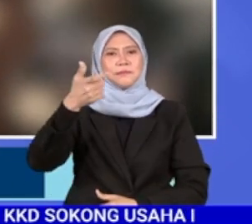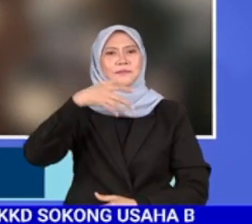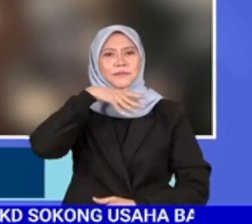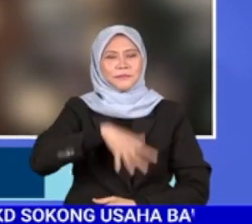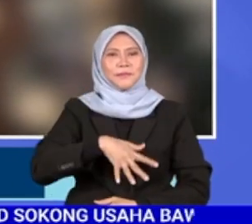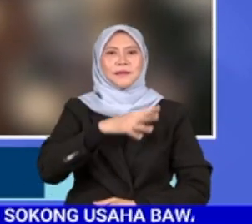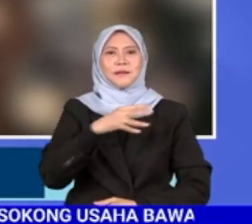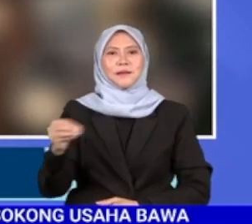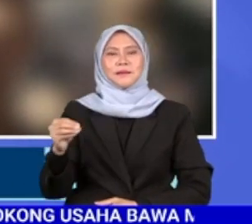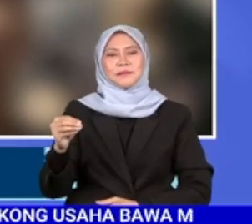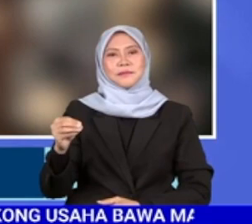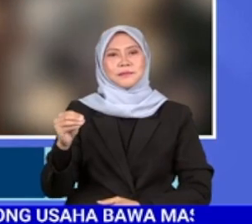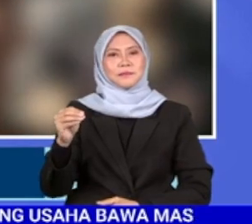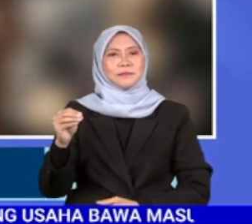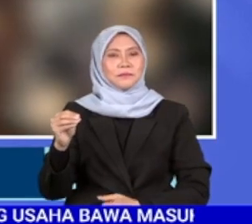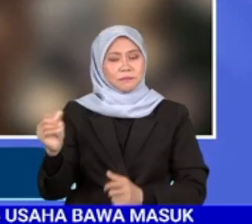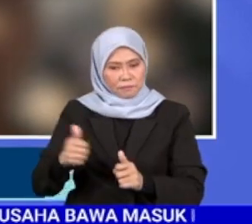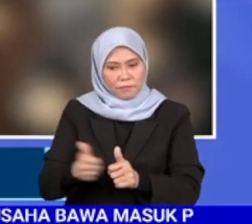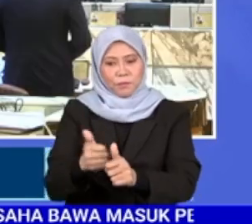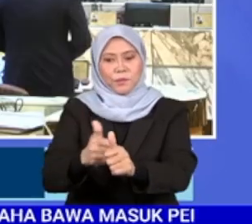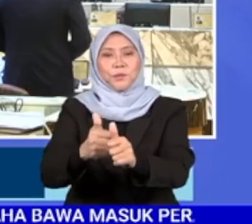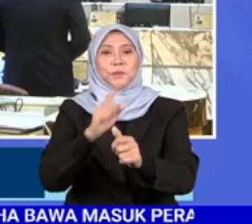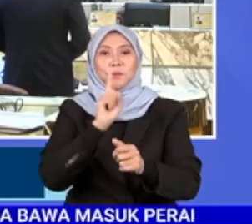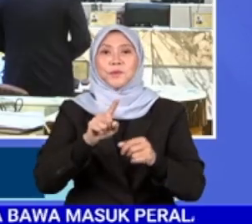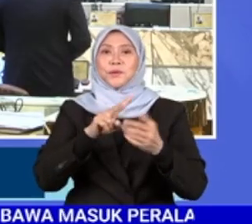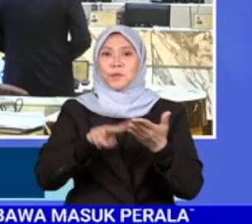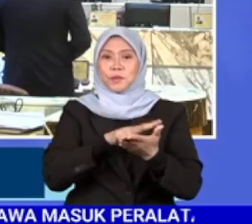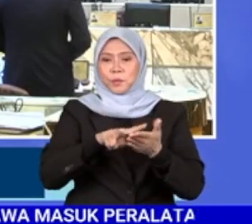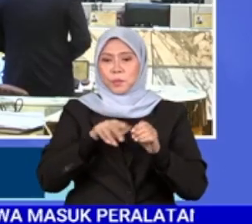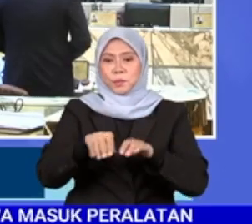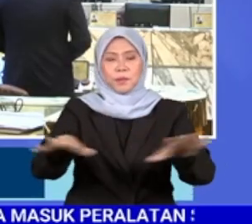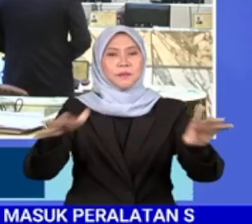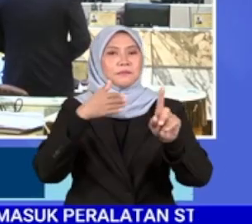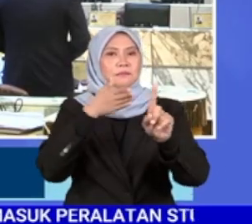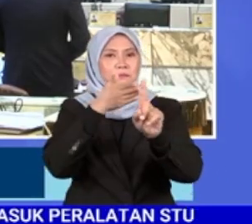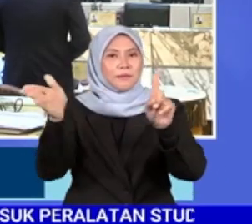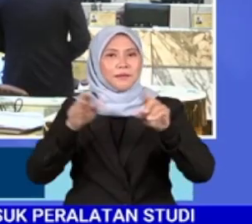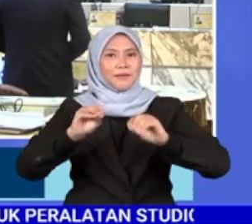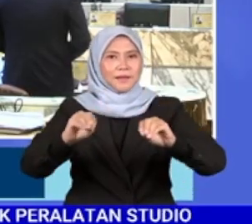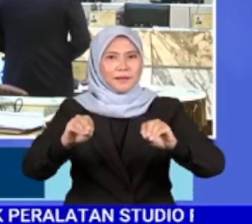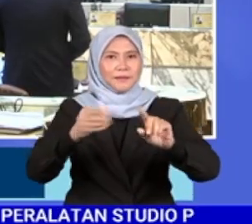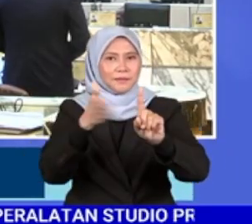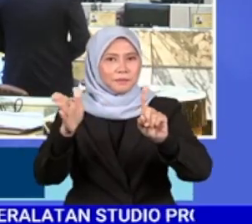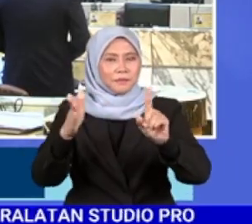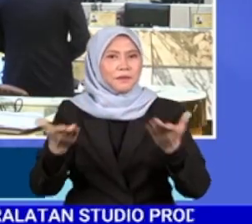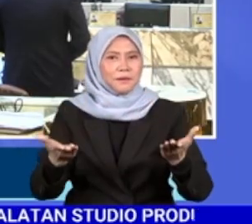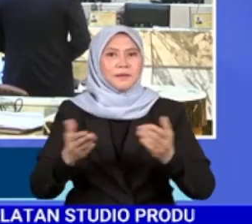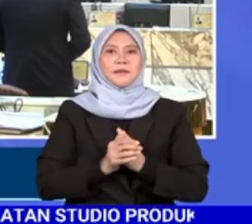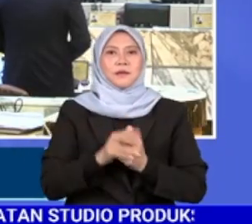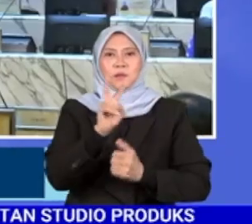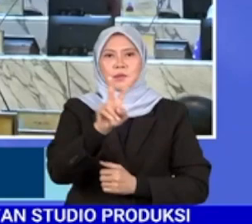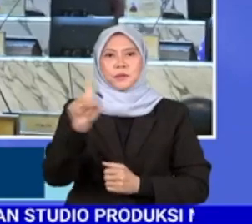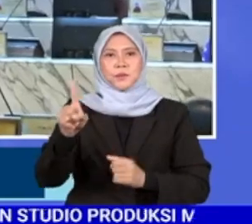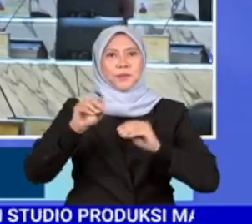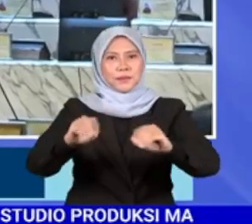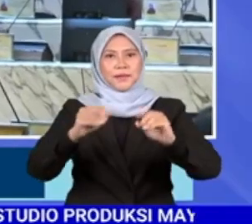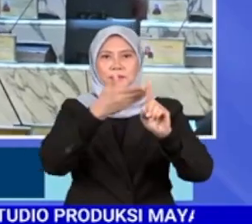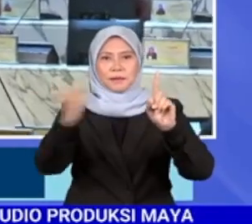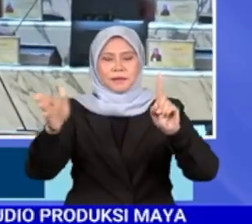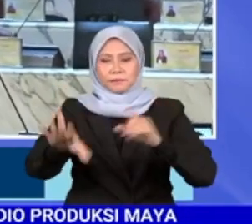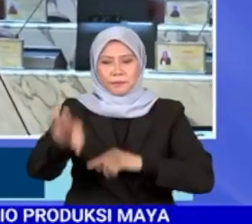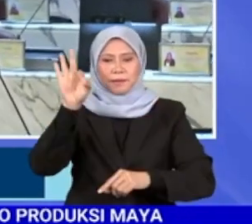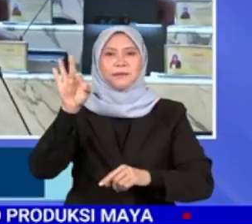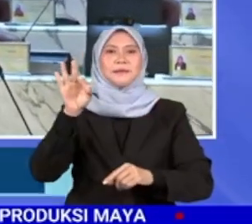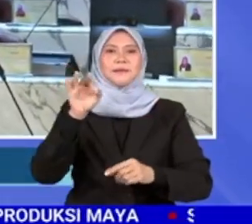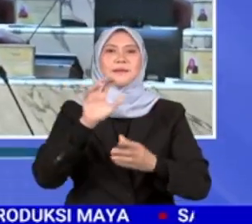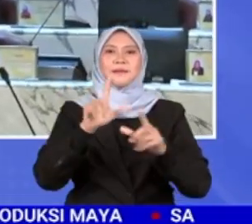Johor diburu. Tindakan undang-undang terhadap pihak yang sebar pemahaman menyeleweng syariat itu. Setakat ini, 21 ajaran sesat telah dikesan dan